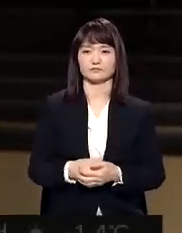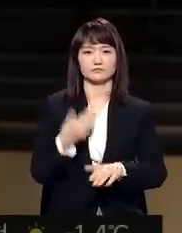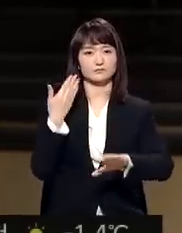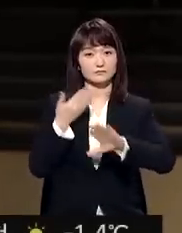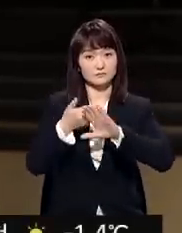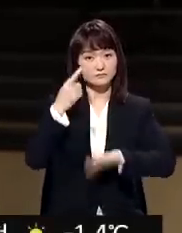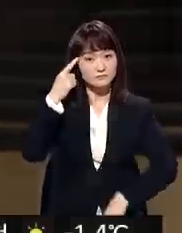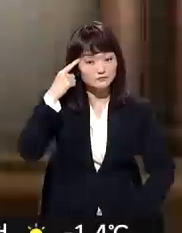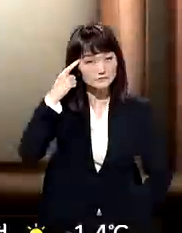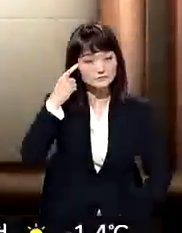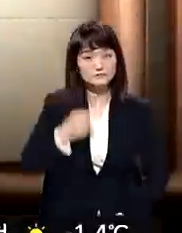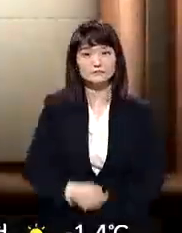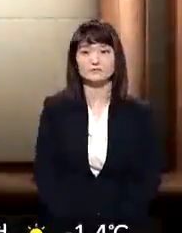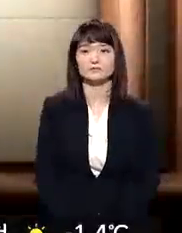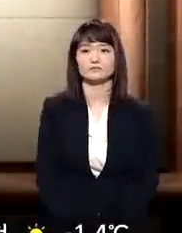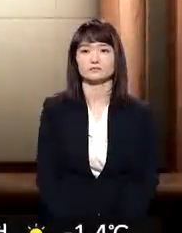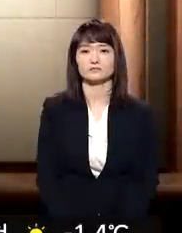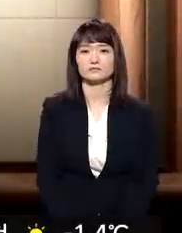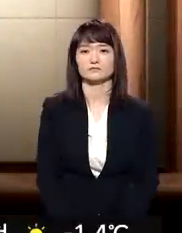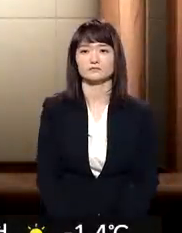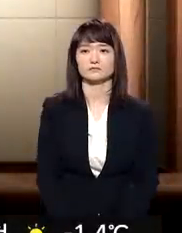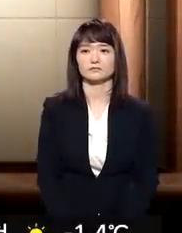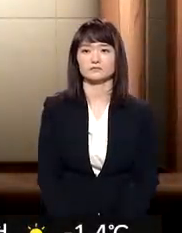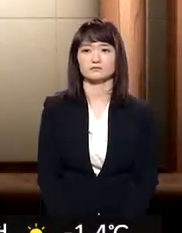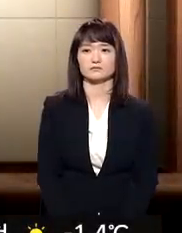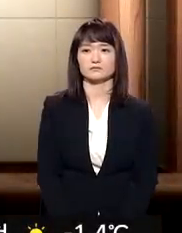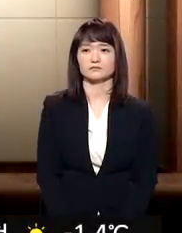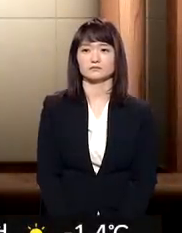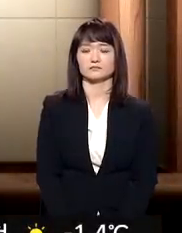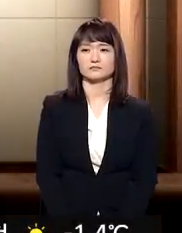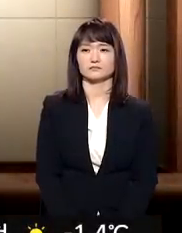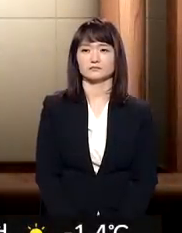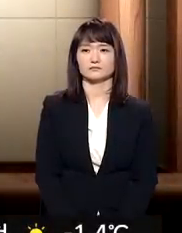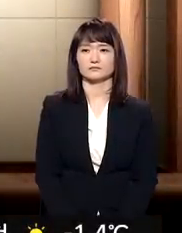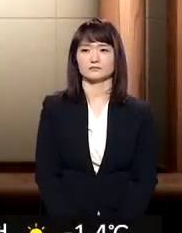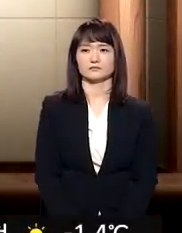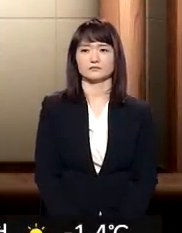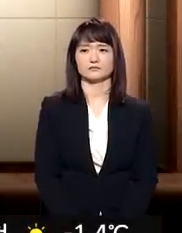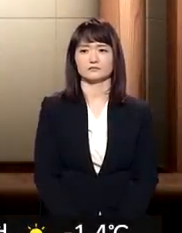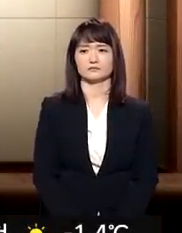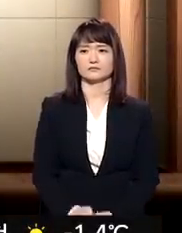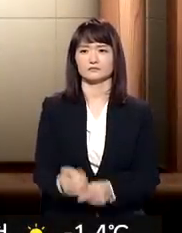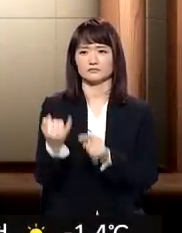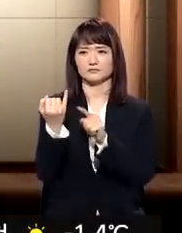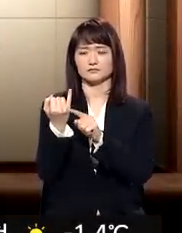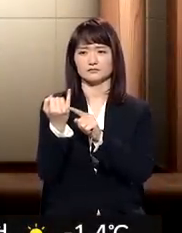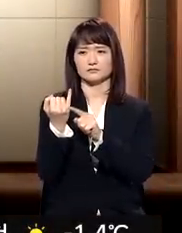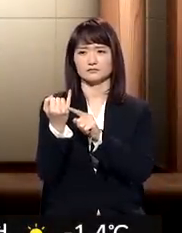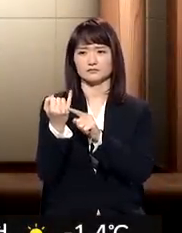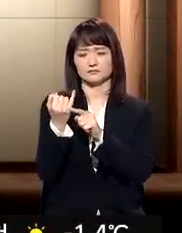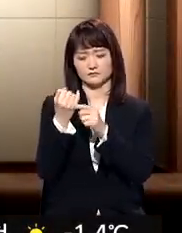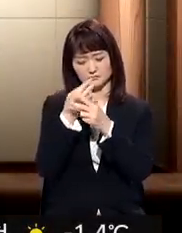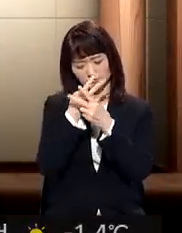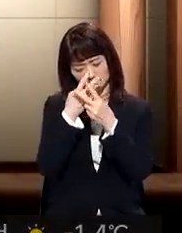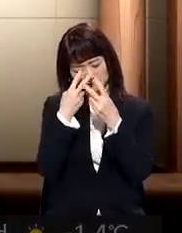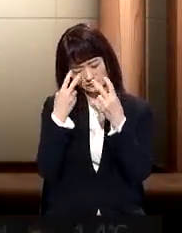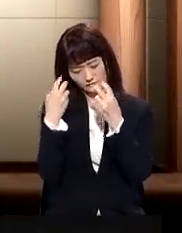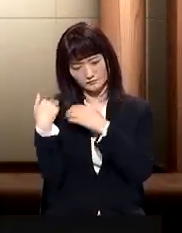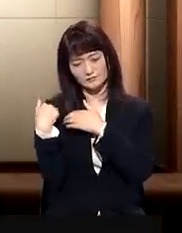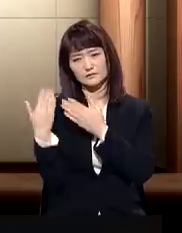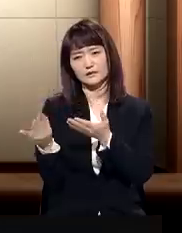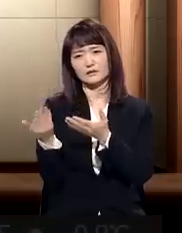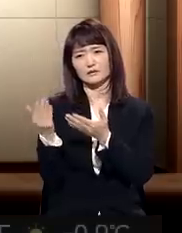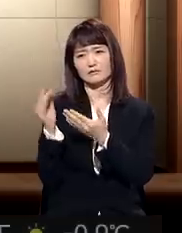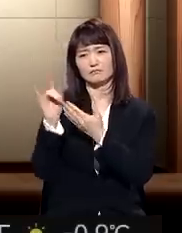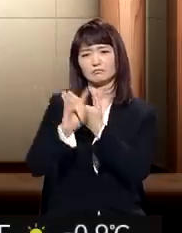달리 판단합니다 특히 그 부분을 안 좋게 본 것 같아요 끝까지 깊이 잠들어 내버려뒀다는 얼토당토는 변명만